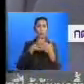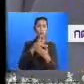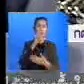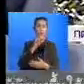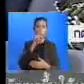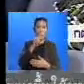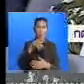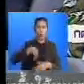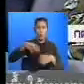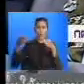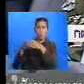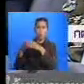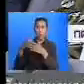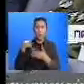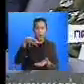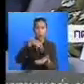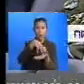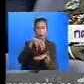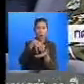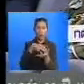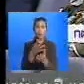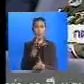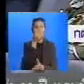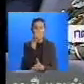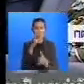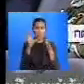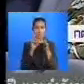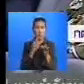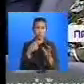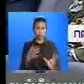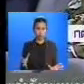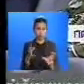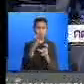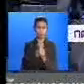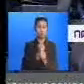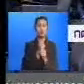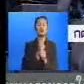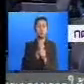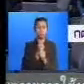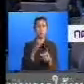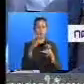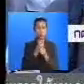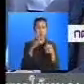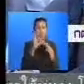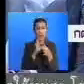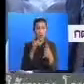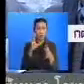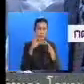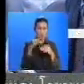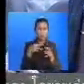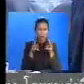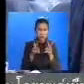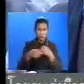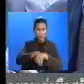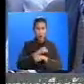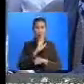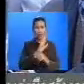ระหว่างประเทศรับฟังบรรยายสรุปผลการประชุมรัฐมนตรีสาธารณสุขอาเซียนกับประเทศคู่เจรจาและมาตรการดำเนินการของไทย